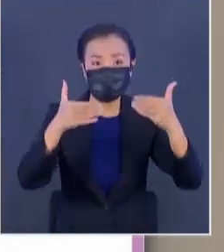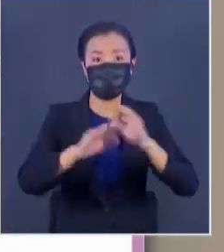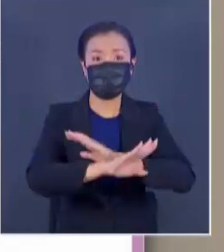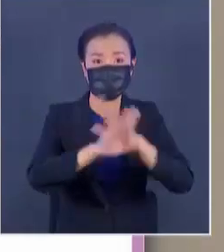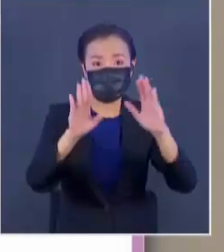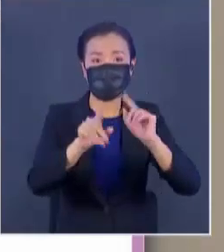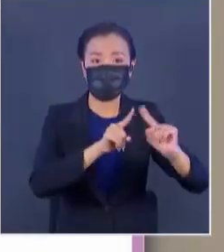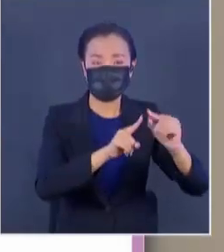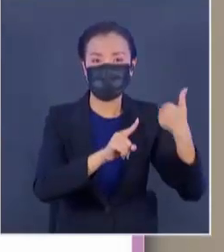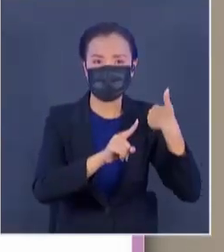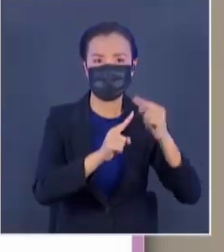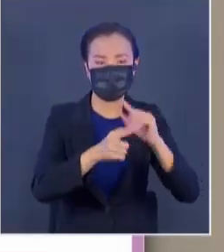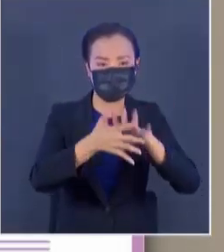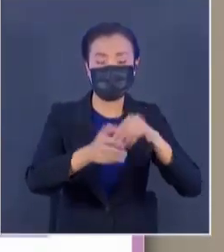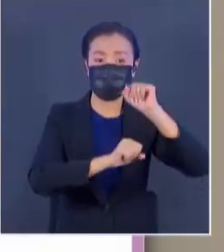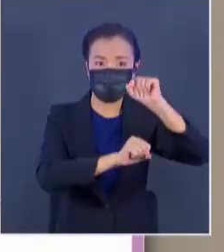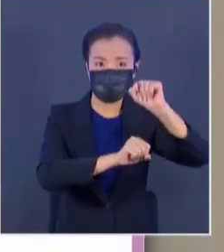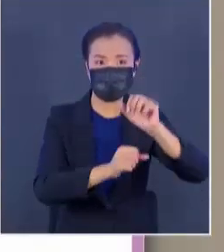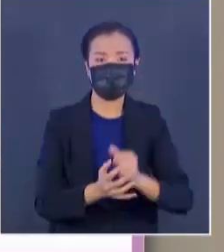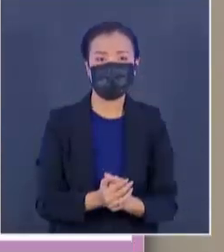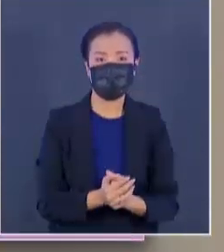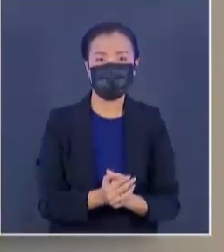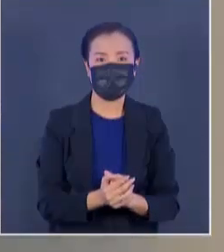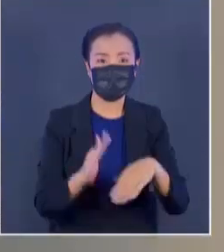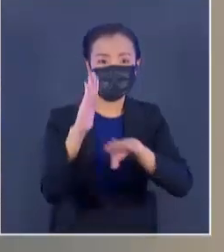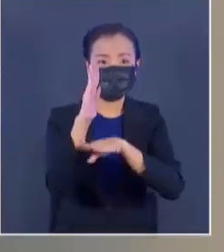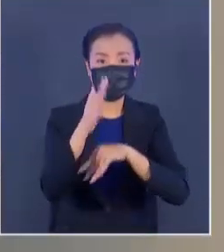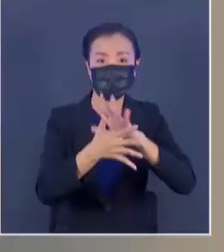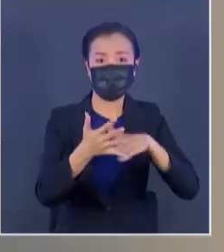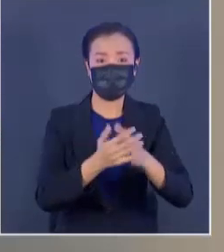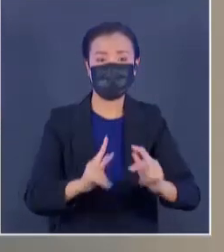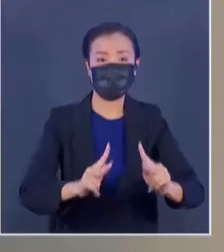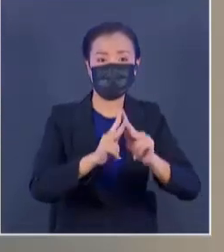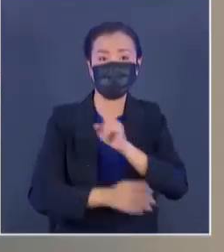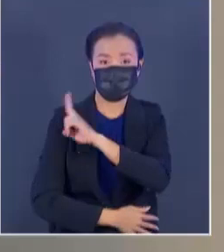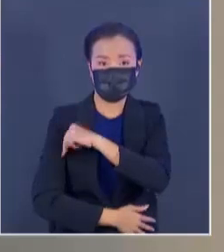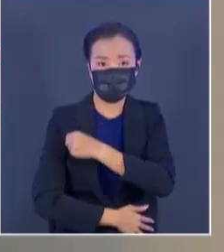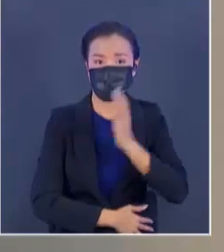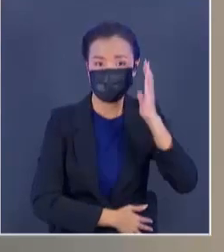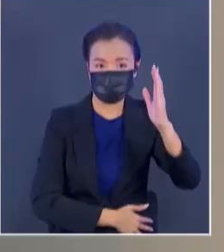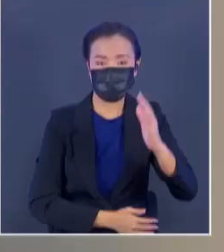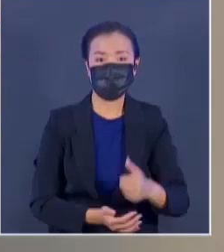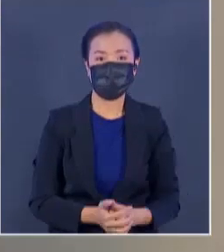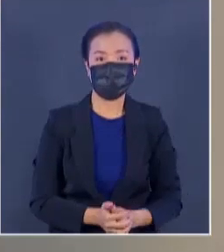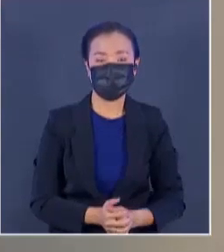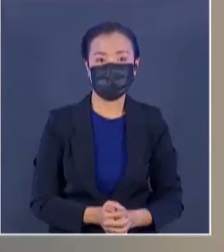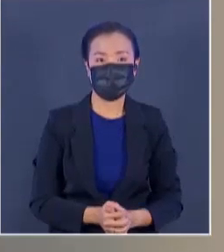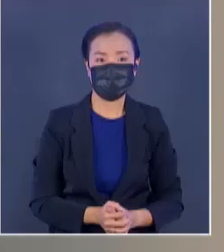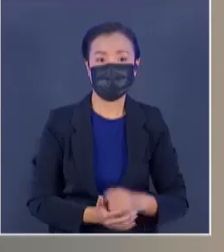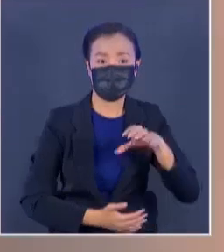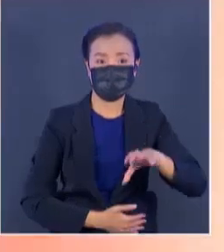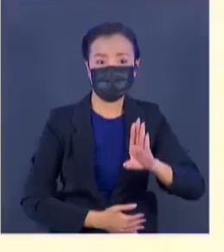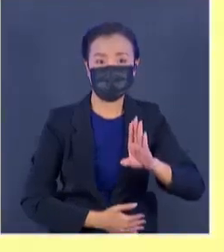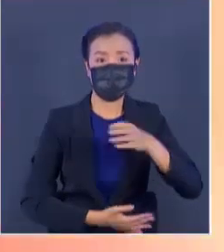เลิกกิจกรรมต่างๆที่ได้มีการประกาศเอาไว้และดำเนินการตามมาตรการสาธารณสุขในขั้นตอนต่อไปค่ะทั้งนี้ทางต้นสังกั